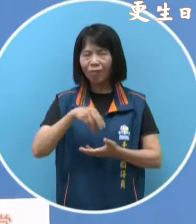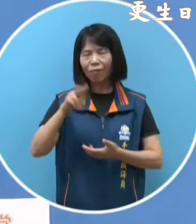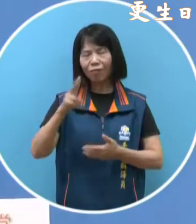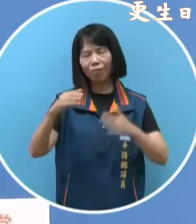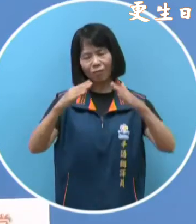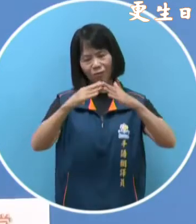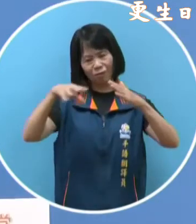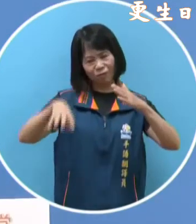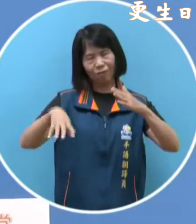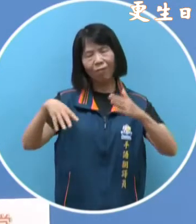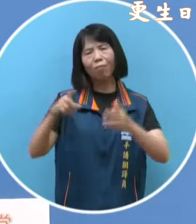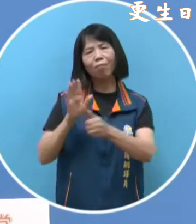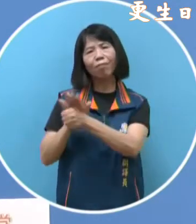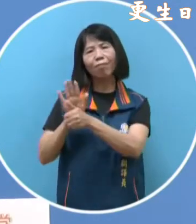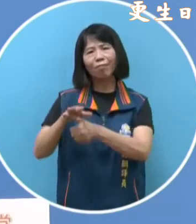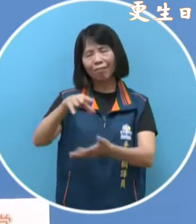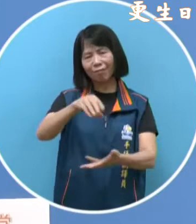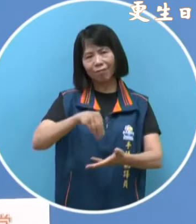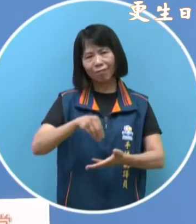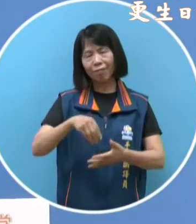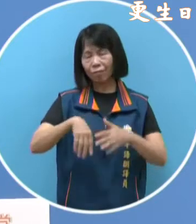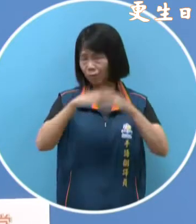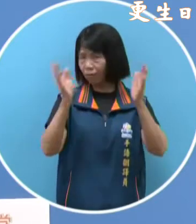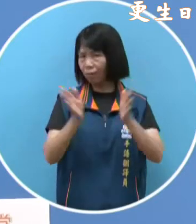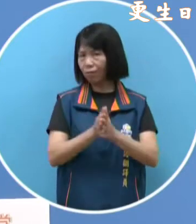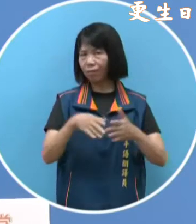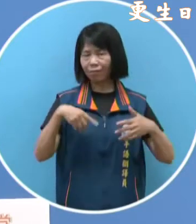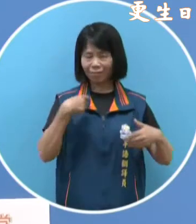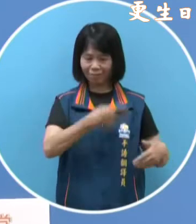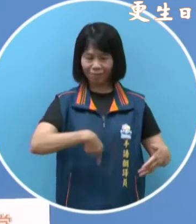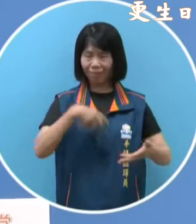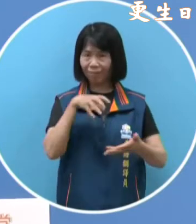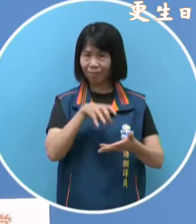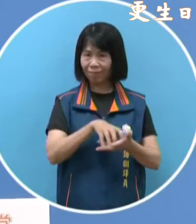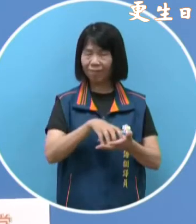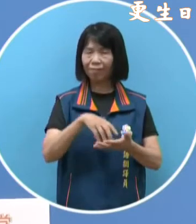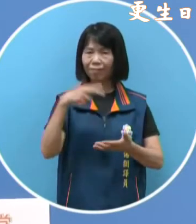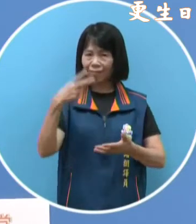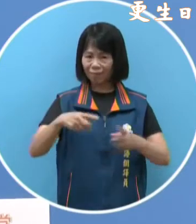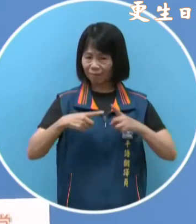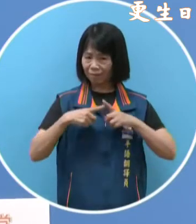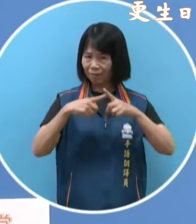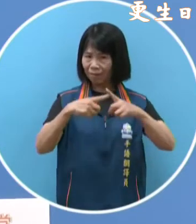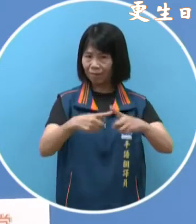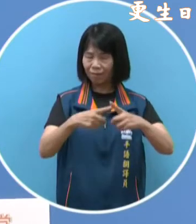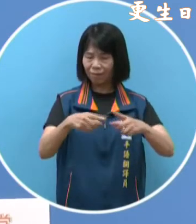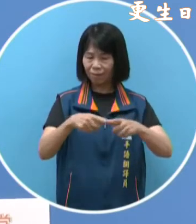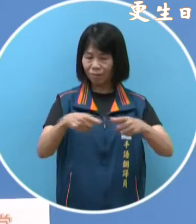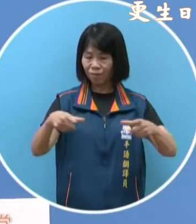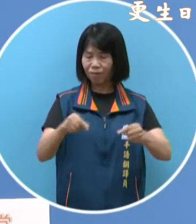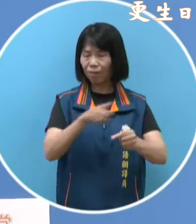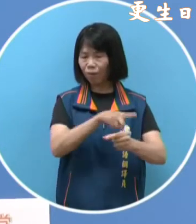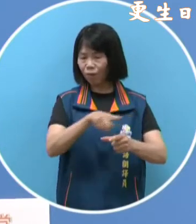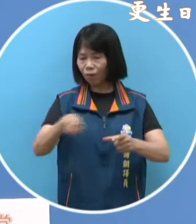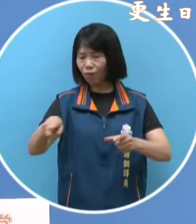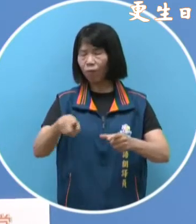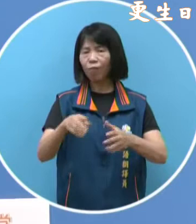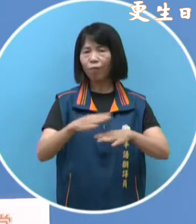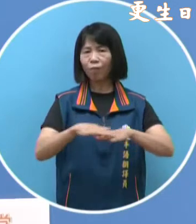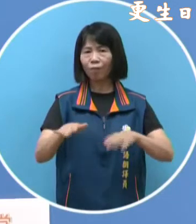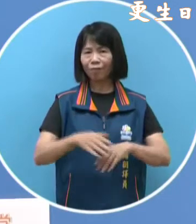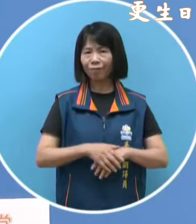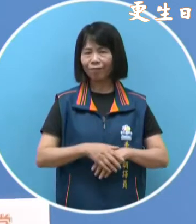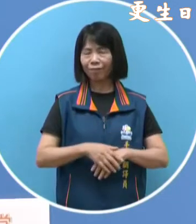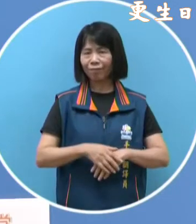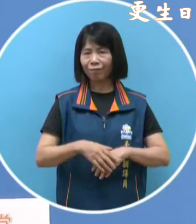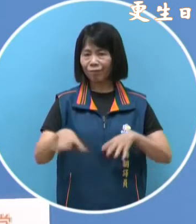居的，哦，一定要身份证那个都要来到现场，我们要来做扫描，哦，以作为资料库的